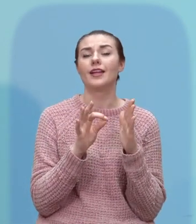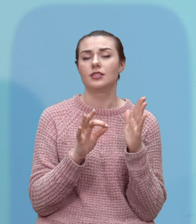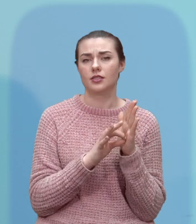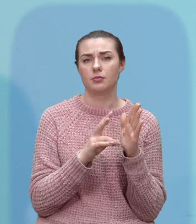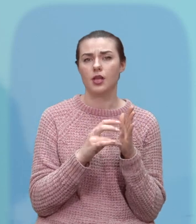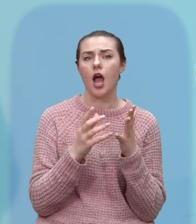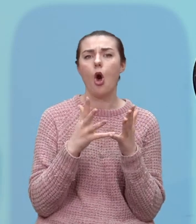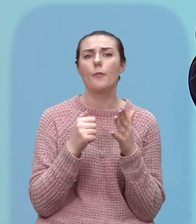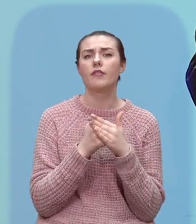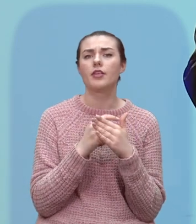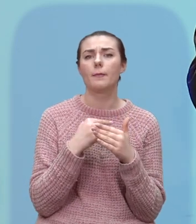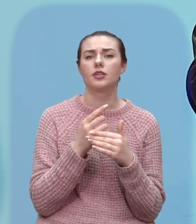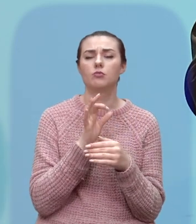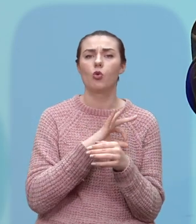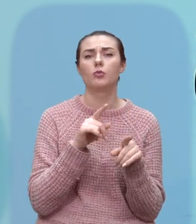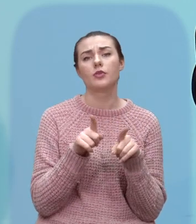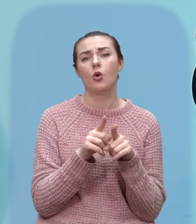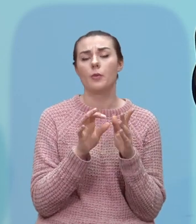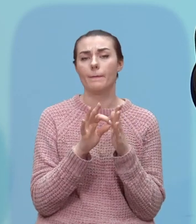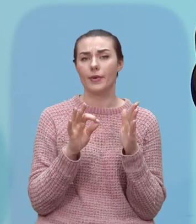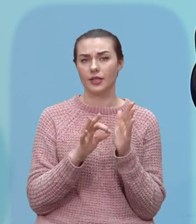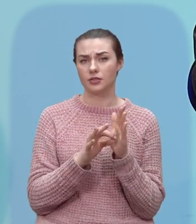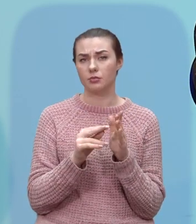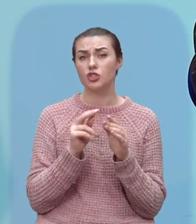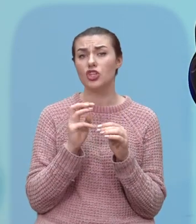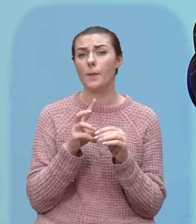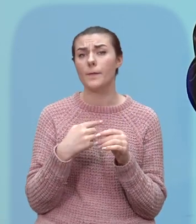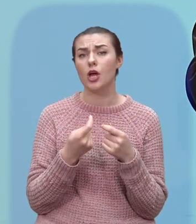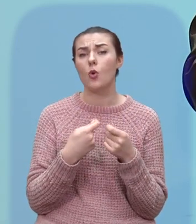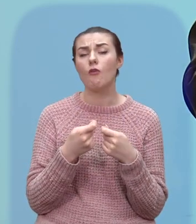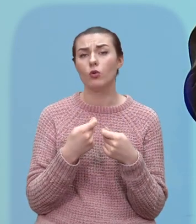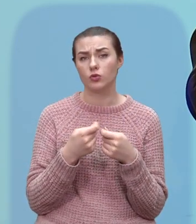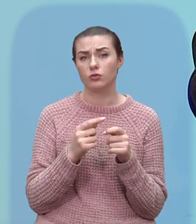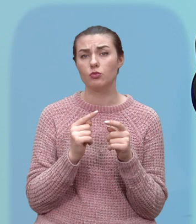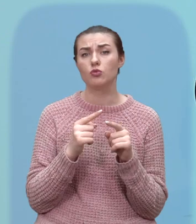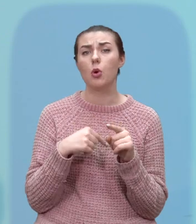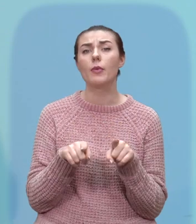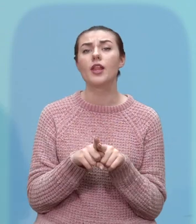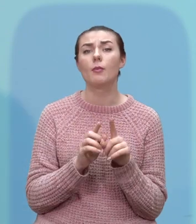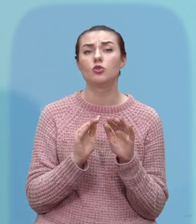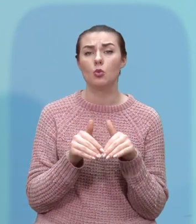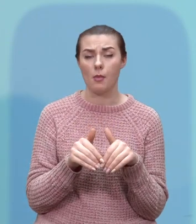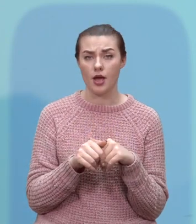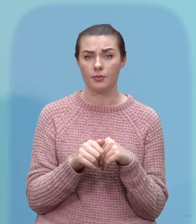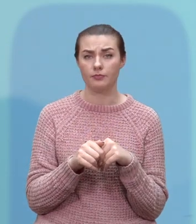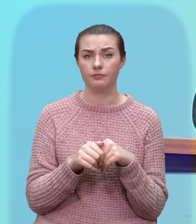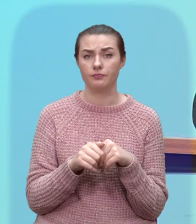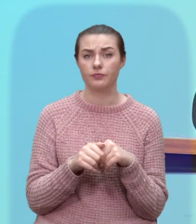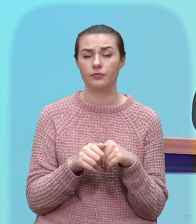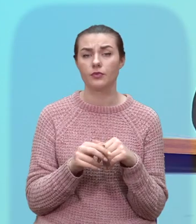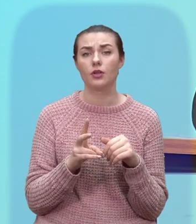принципа на каком основании мы используем именно этот принцип чем чем мы руководствуемся да